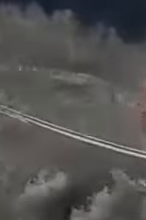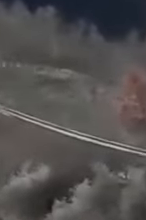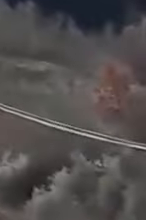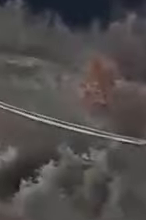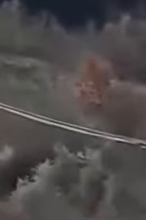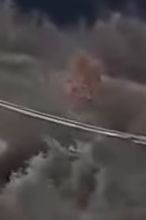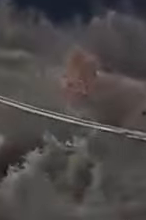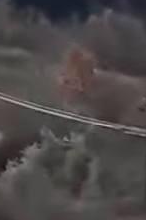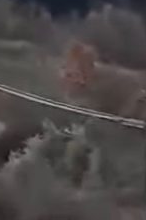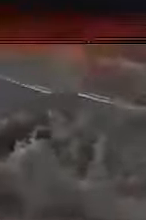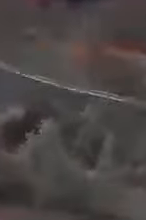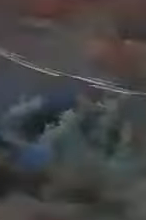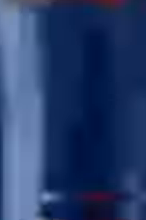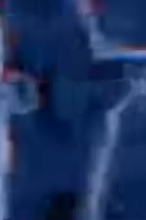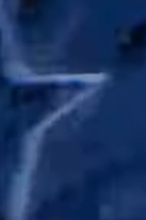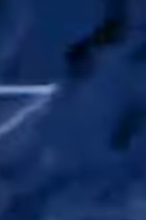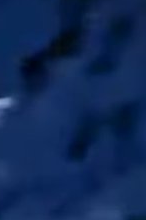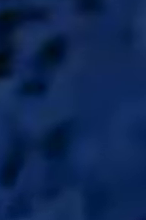mattina